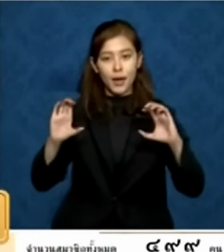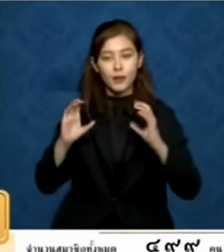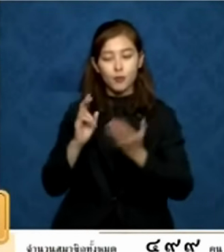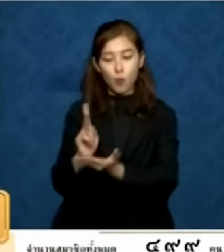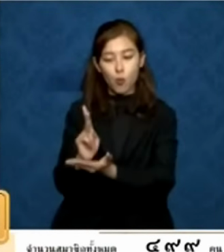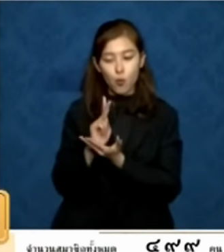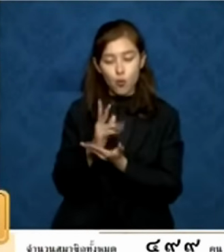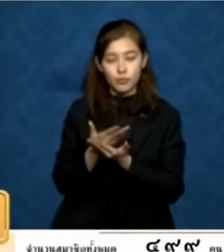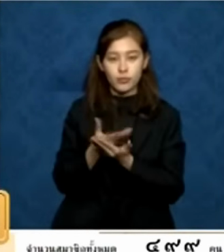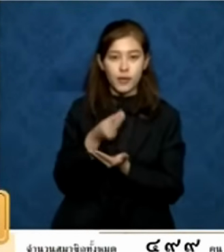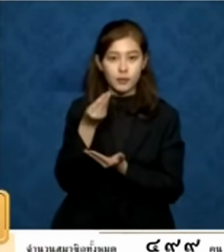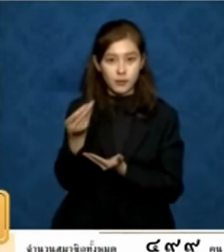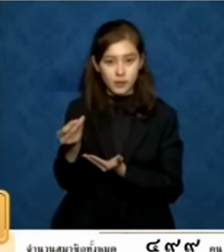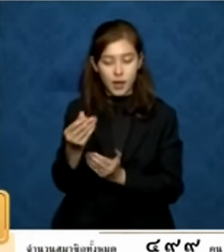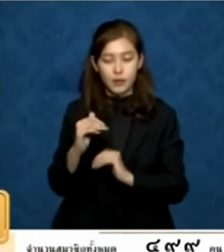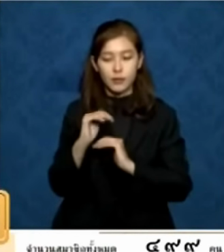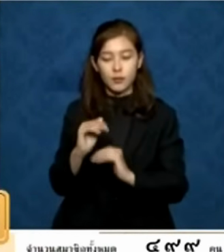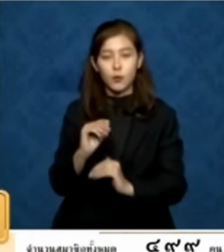นวน